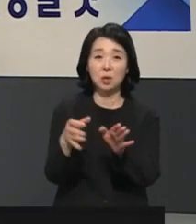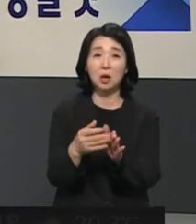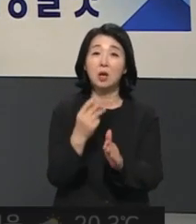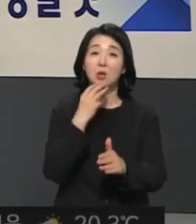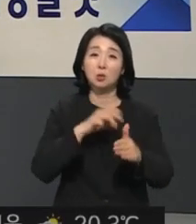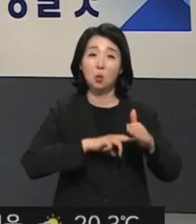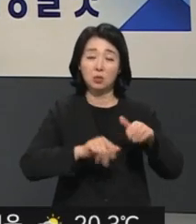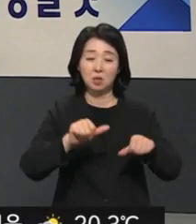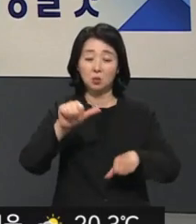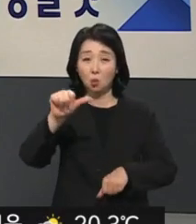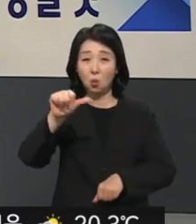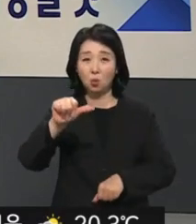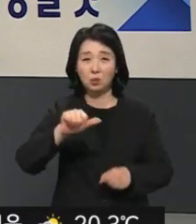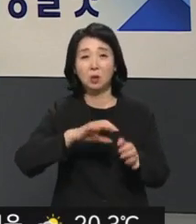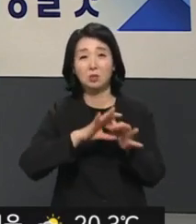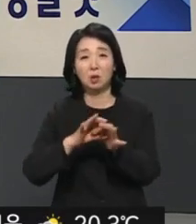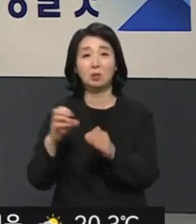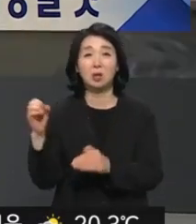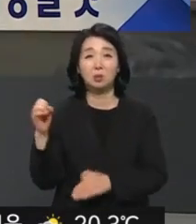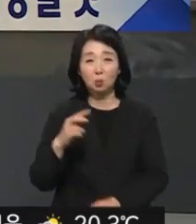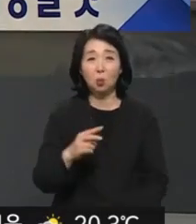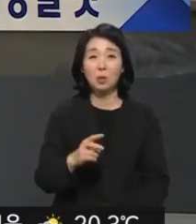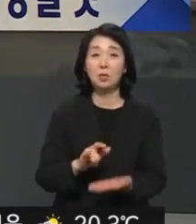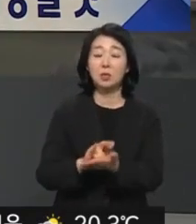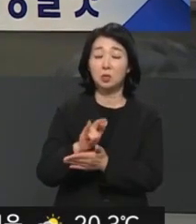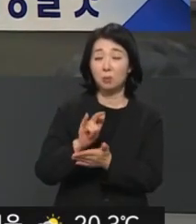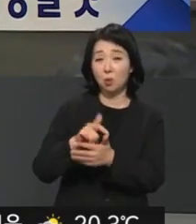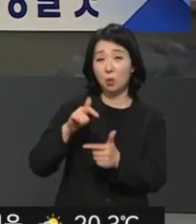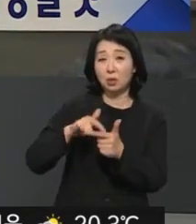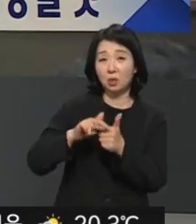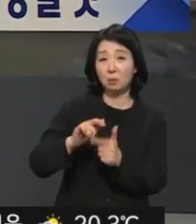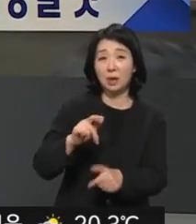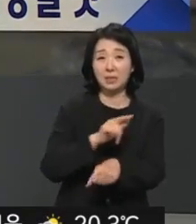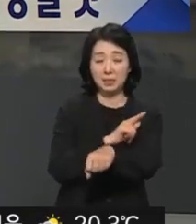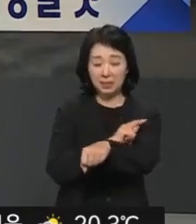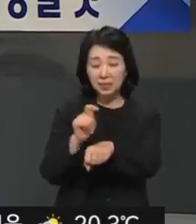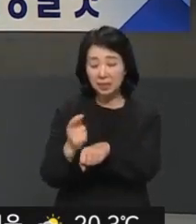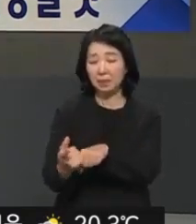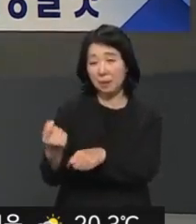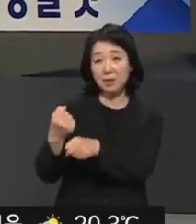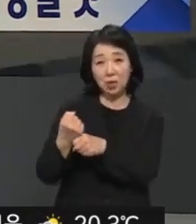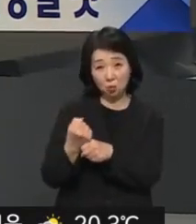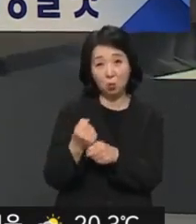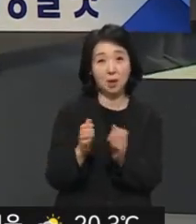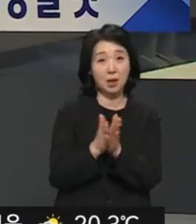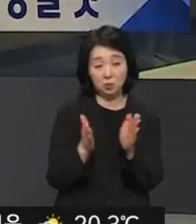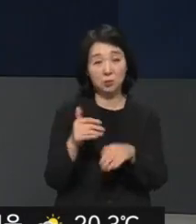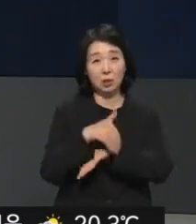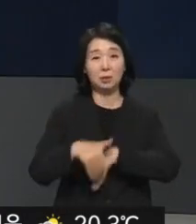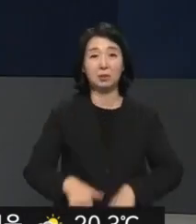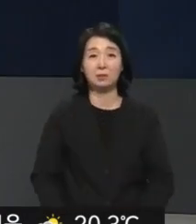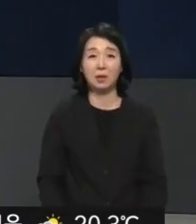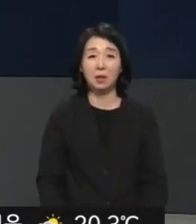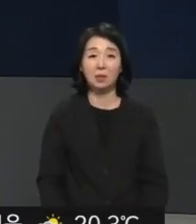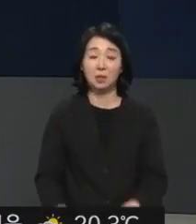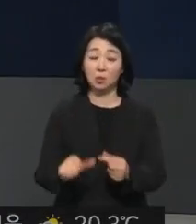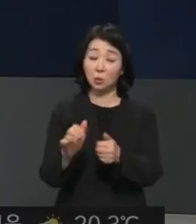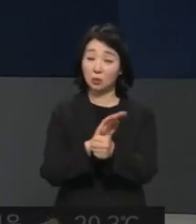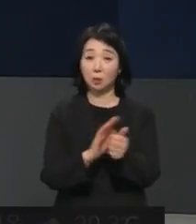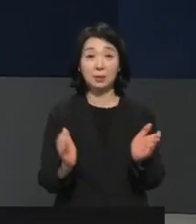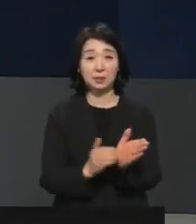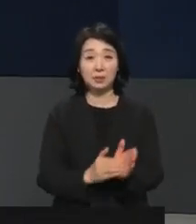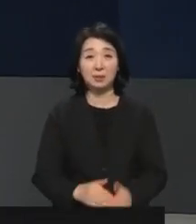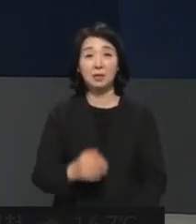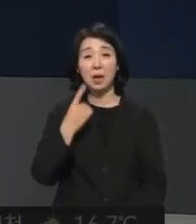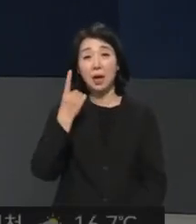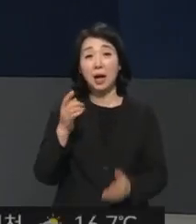5호선 연장과 김포 강남간 GTX 개통도 최대한 앞당기기로 했습니다. 네, 마지막 픽은 서비스